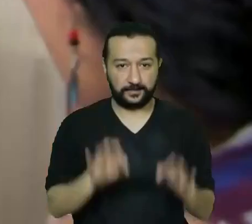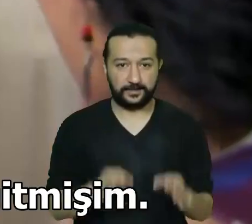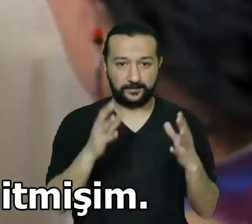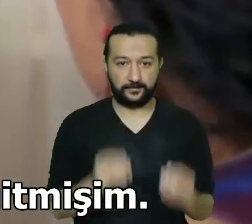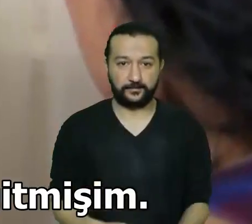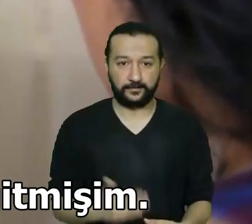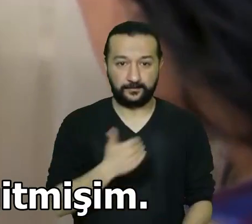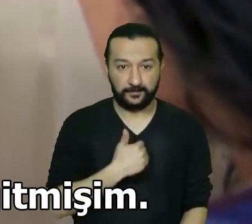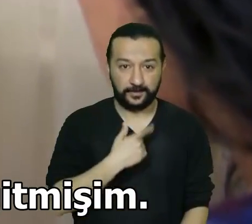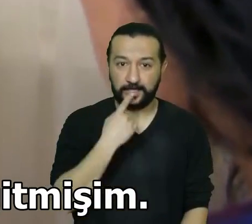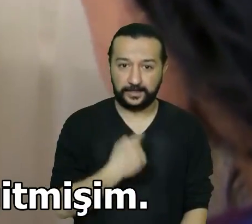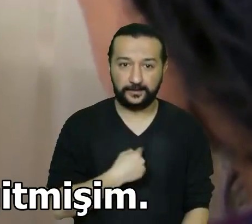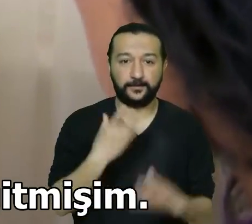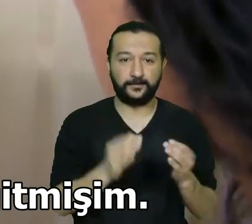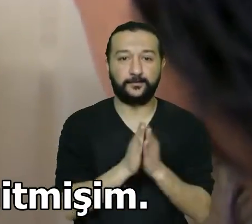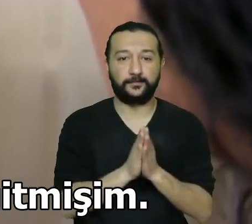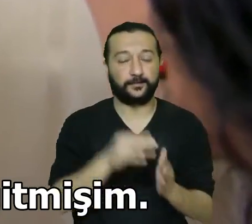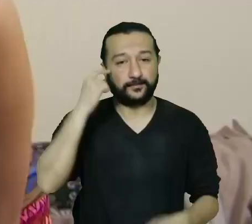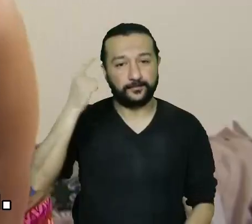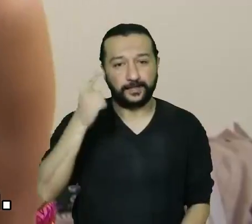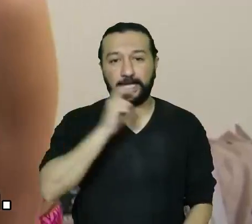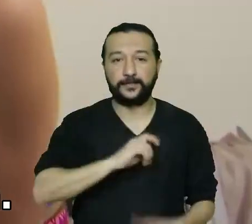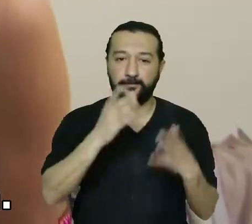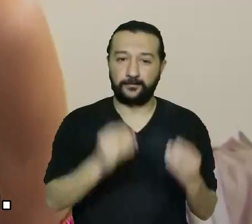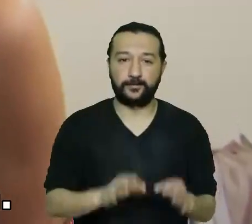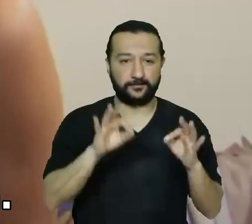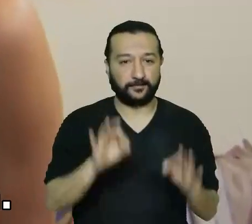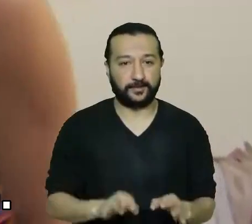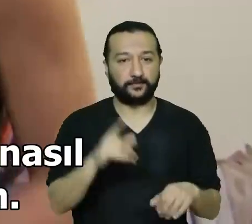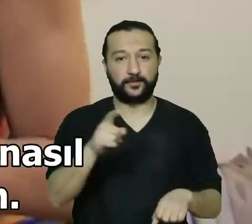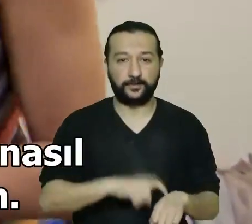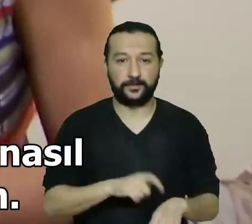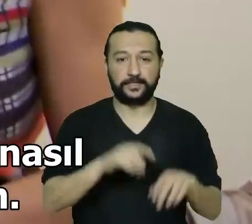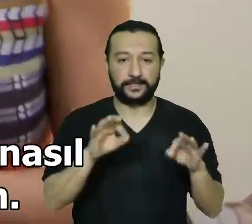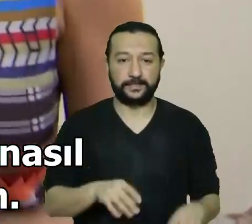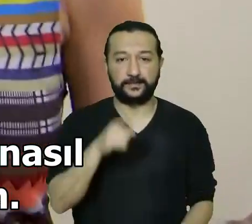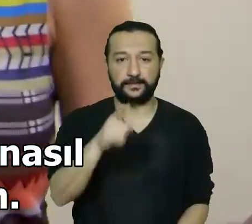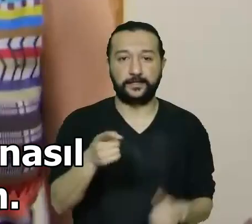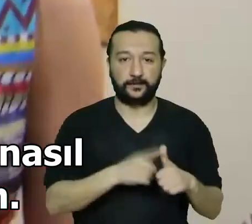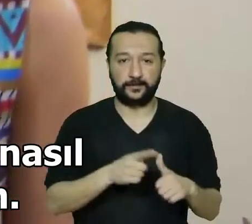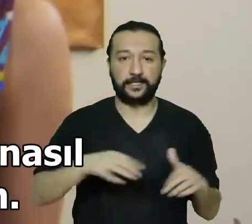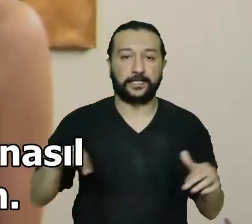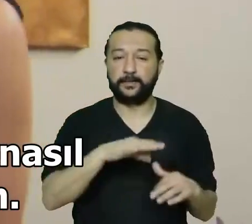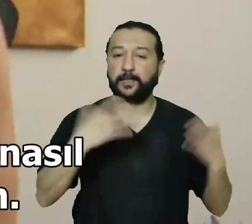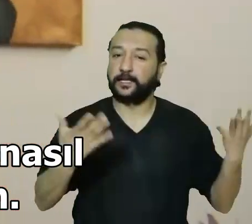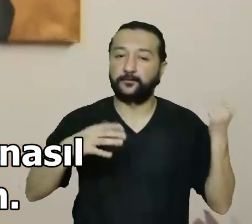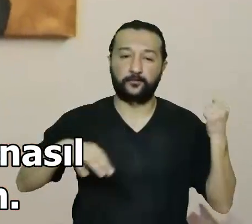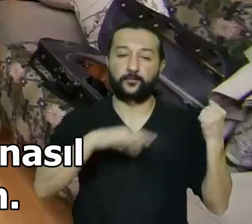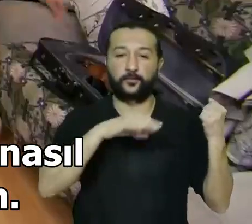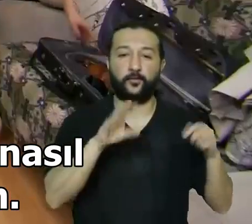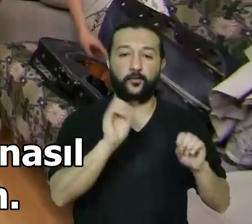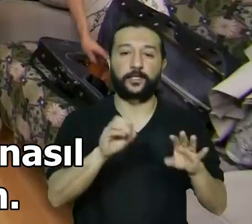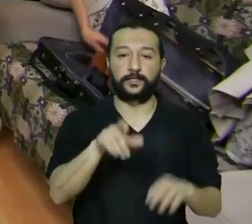Başlayalım mı? Bana mı dediniz? Pardon, dalıp gitmişim. Peki, başlayalım o zaman. Şimdi sana ilk önce kemanın nasıl tutulacağını